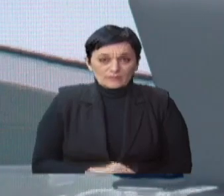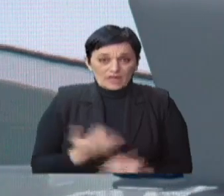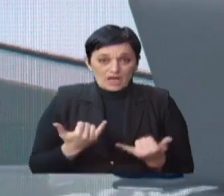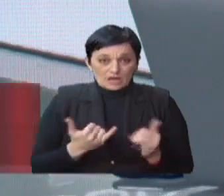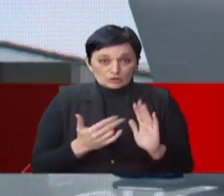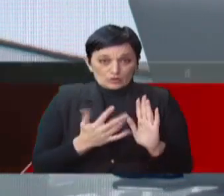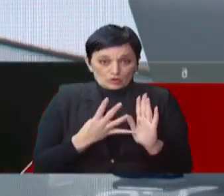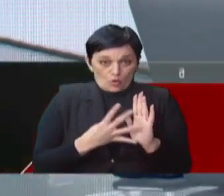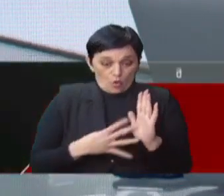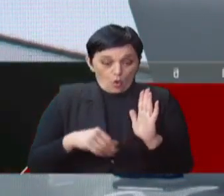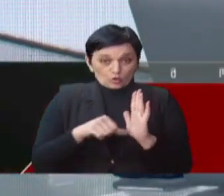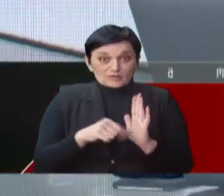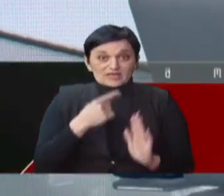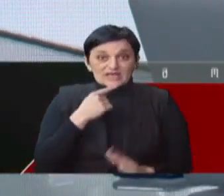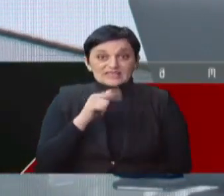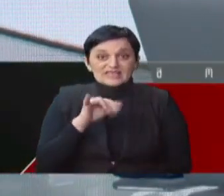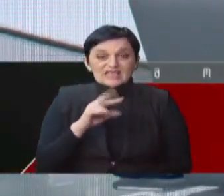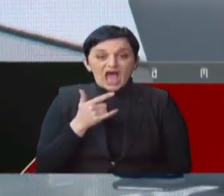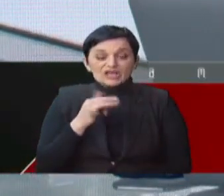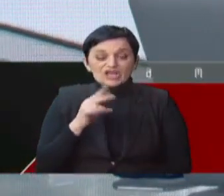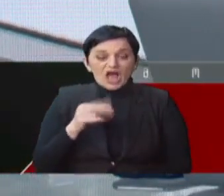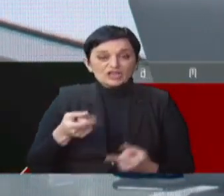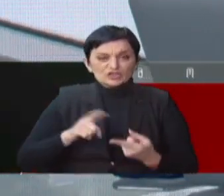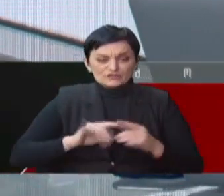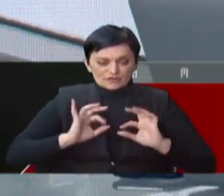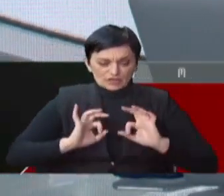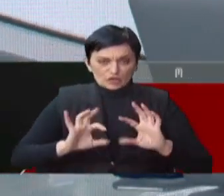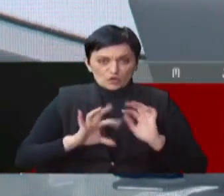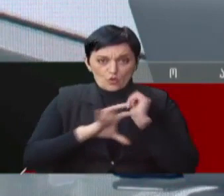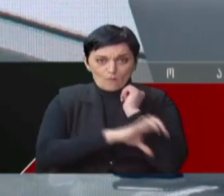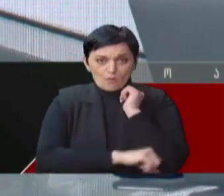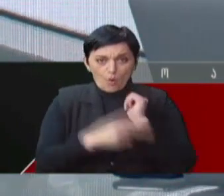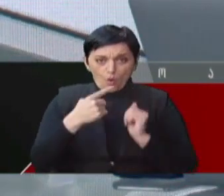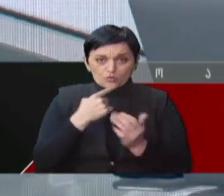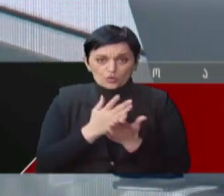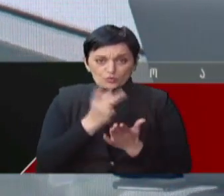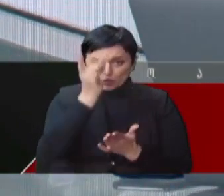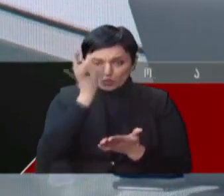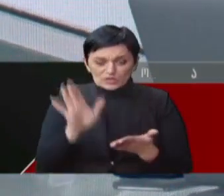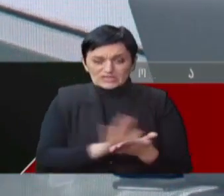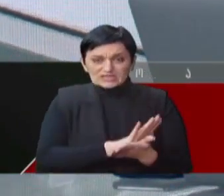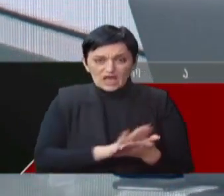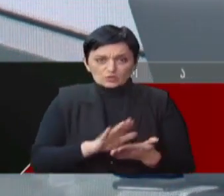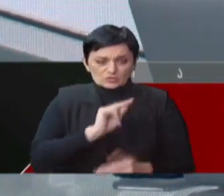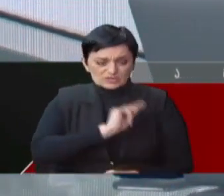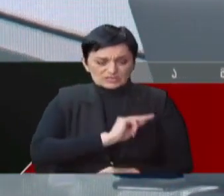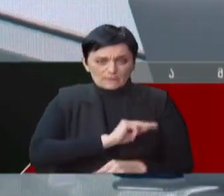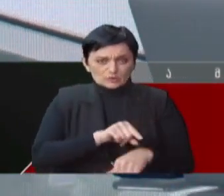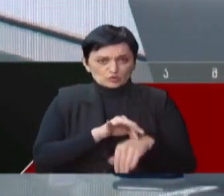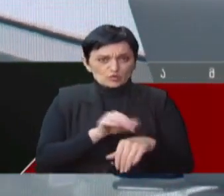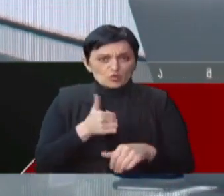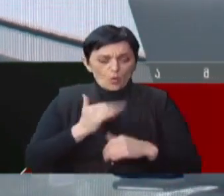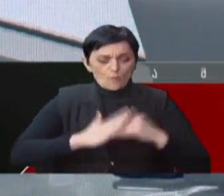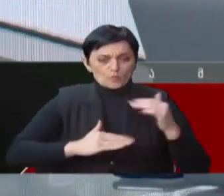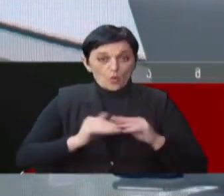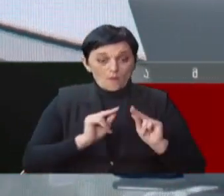ახლა კი 96 წლის თინა გრიგალაშვილის შესახებ გიამბობთ, რომელმაც ბოლო 20 წელი რუსთავის დასუფთავების სამსახურში გაატარა. როგორია